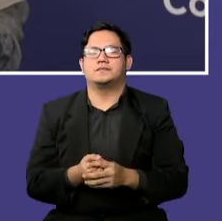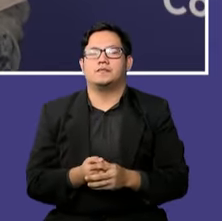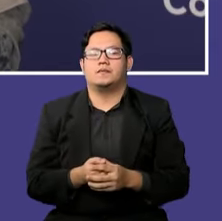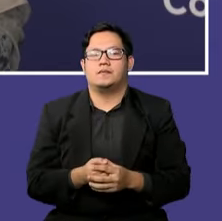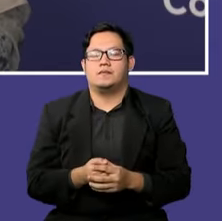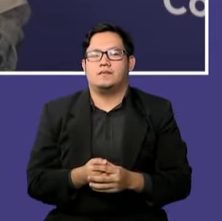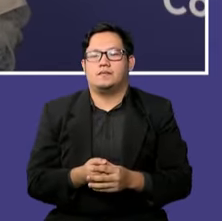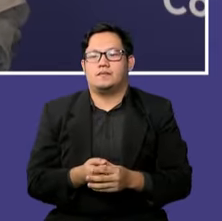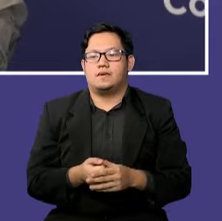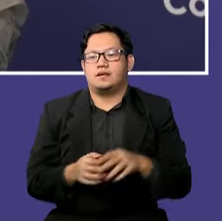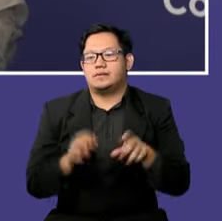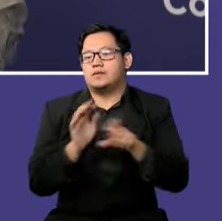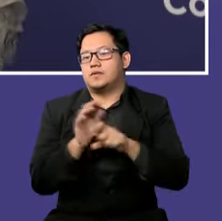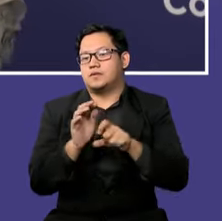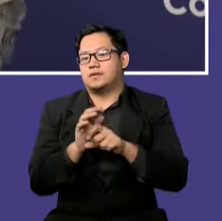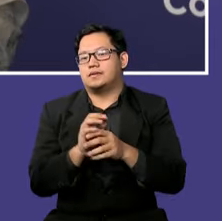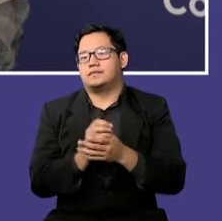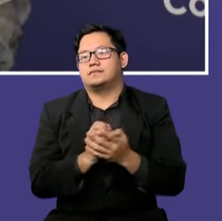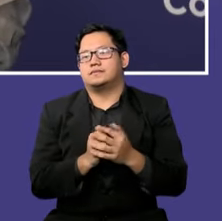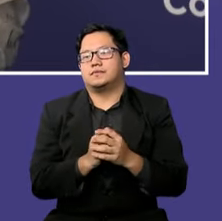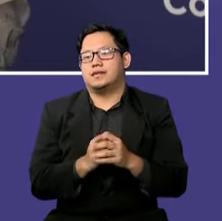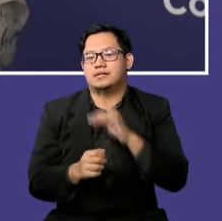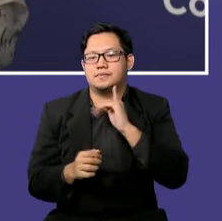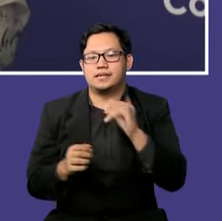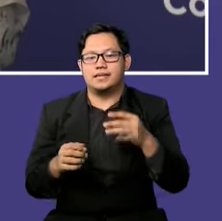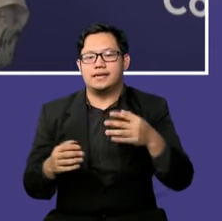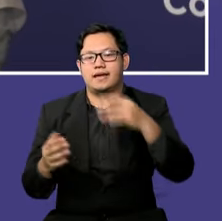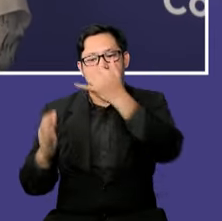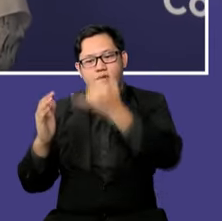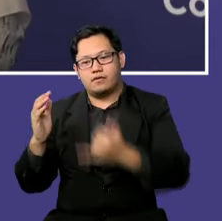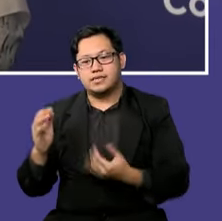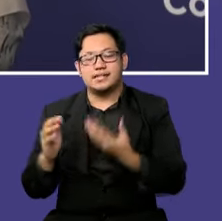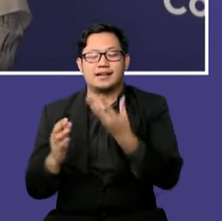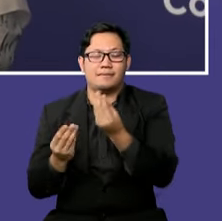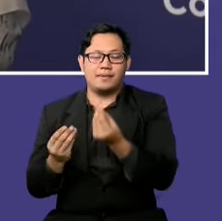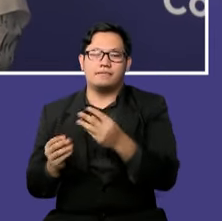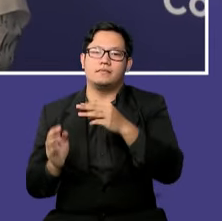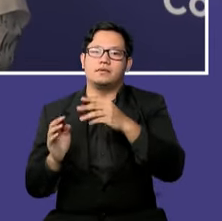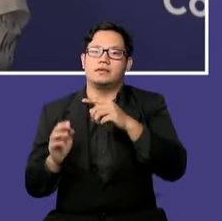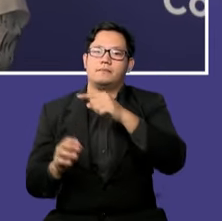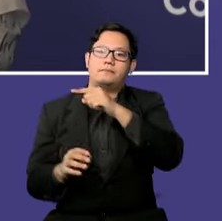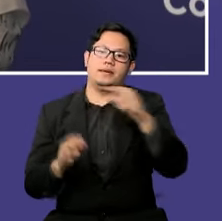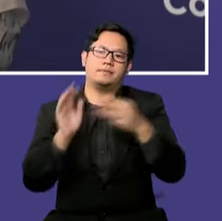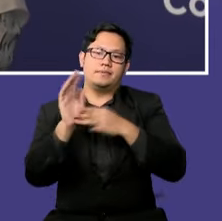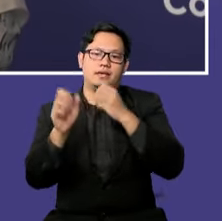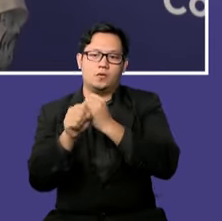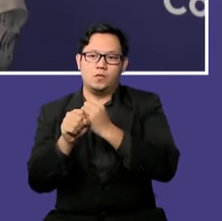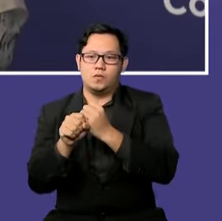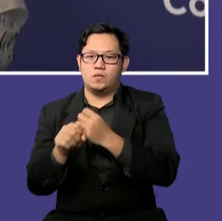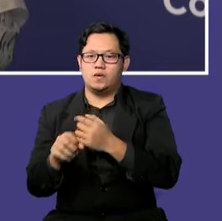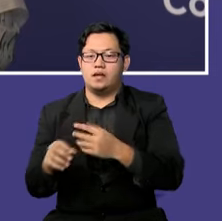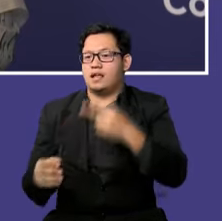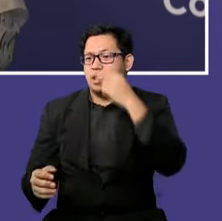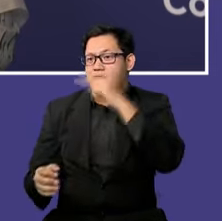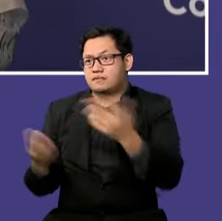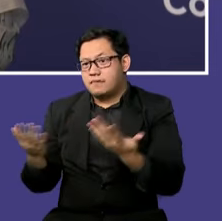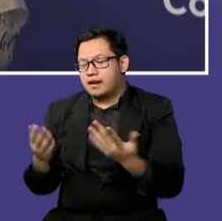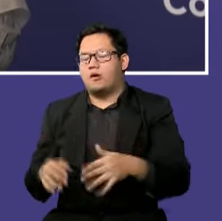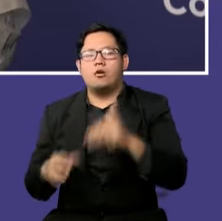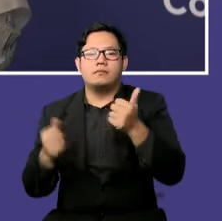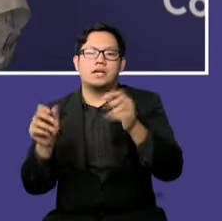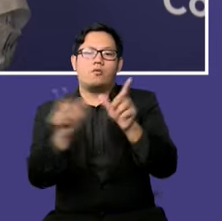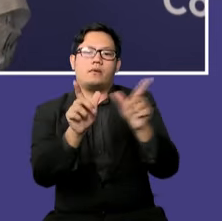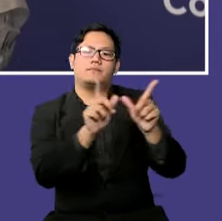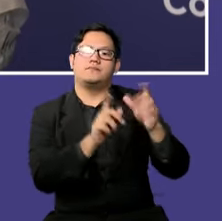tersebut Minggu kemarin sebelumnya Apa statusnya jadi mingguan kita evaluasinya dan ini bisa dilihat kalau dalam portal bisa selalu dilihat dalam portal